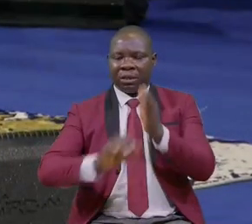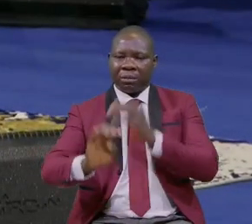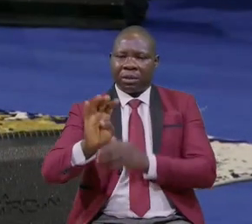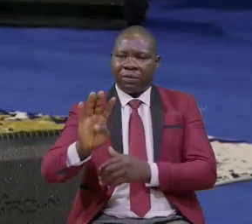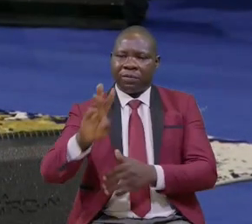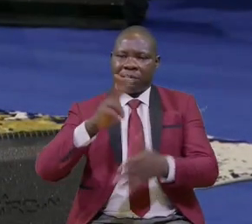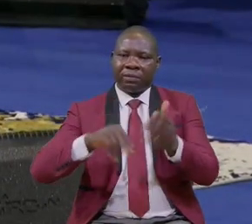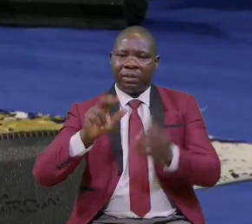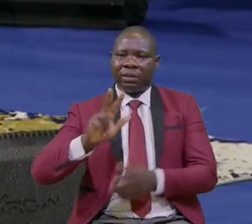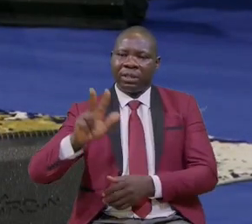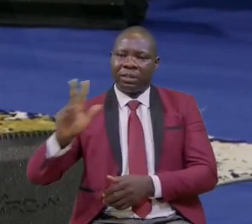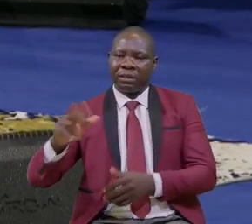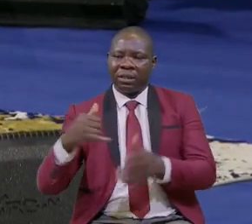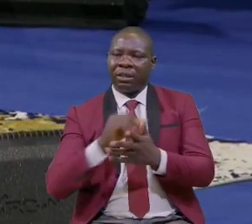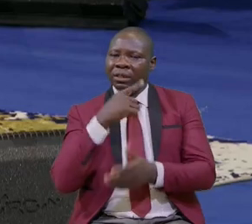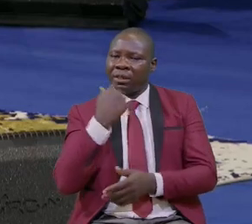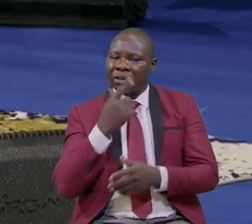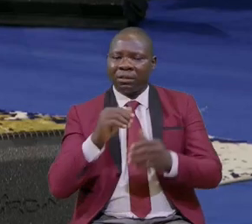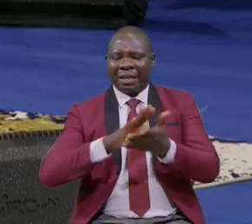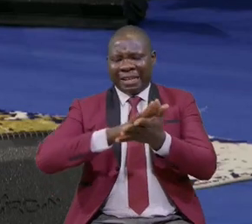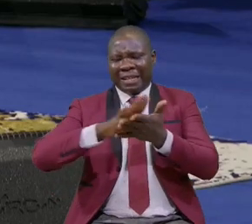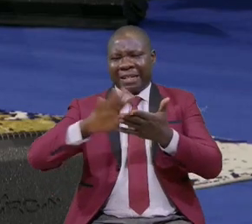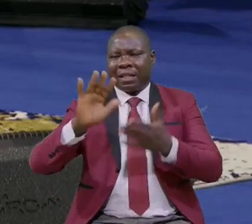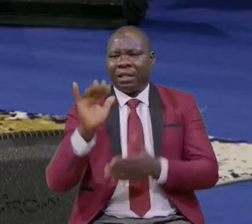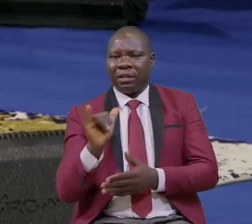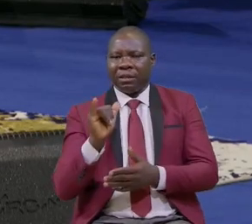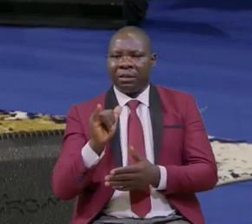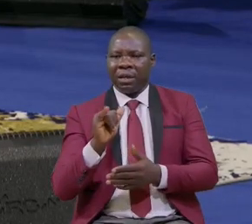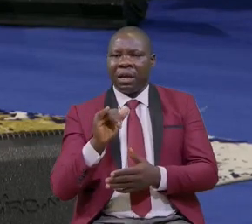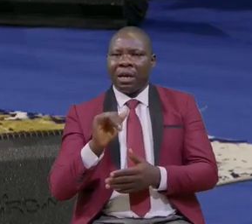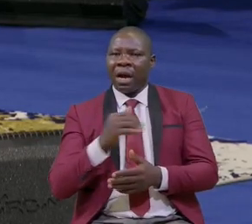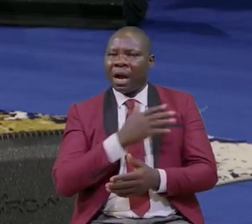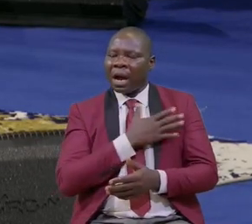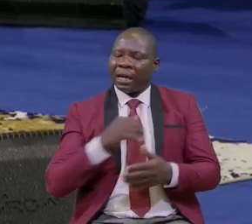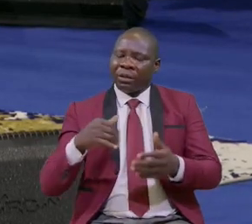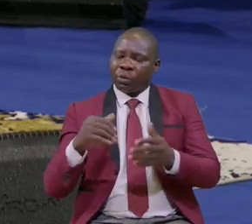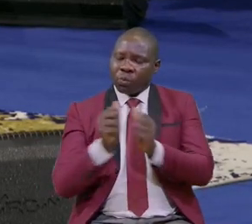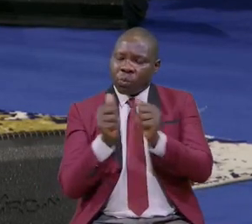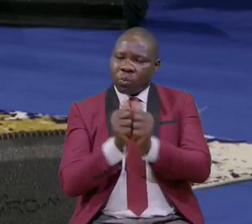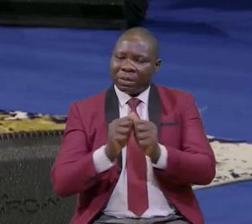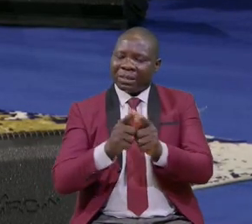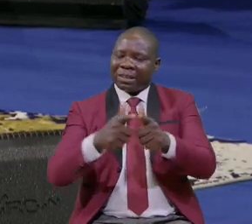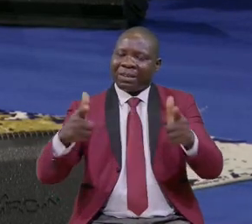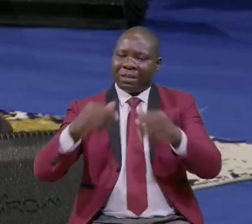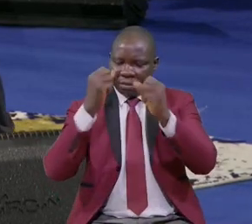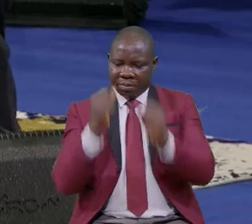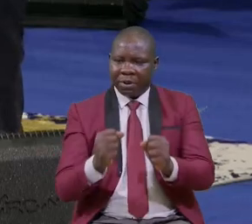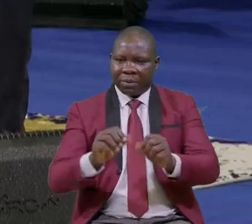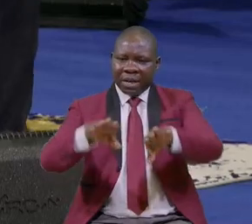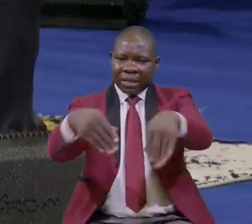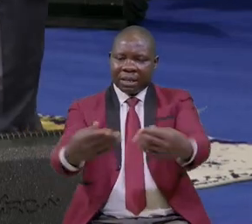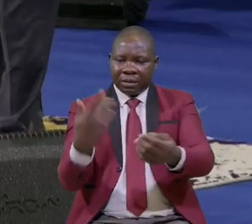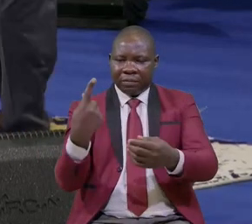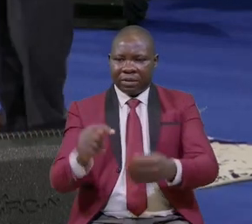verset 33 là-bas. En Actes 4, 33, il dit clairement, dans ce passage, Actes 4, 33, les apôtres rendaient